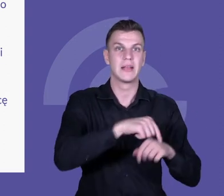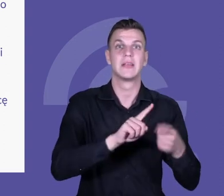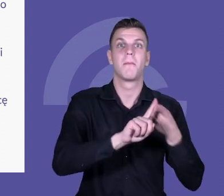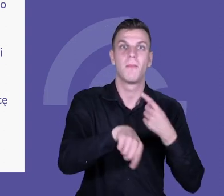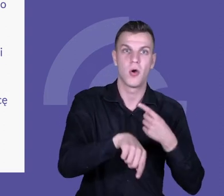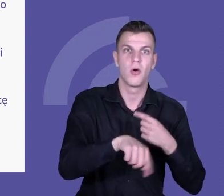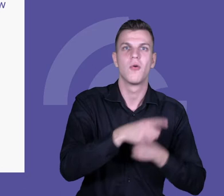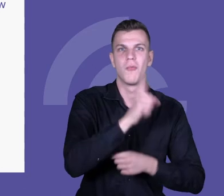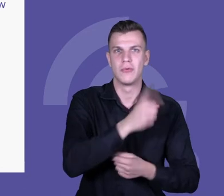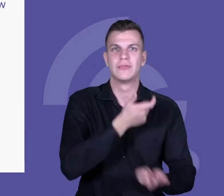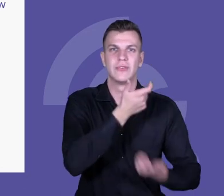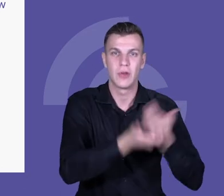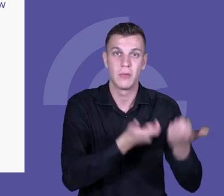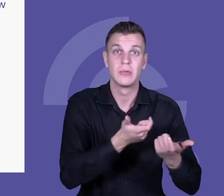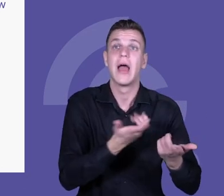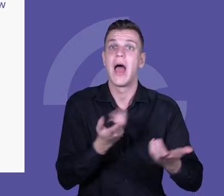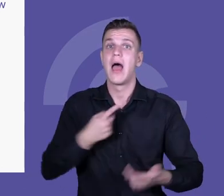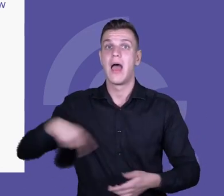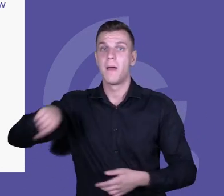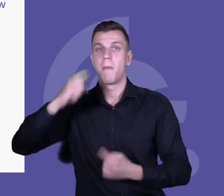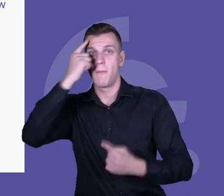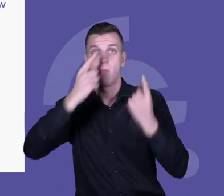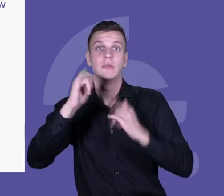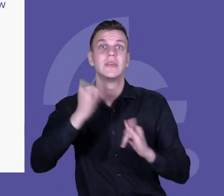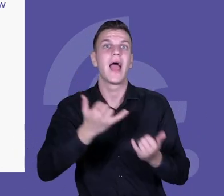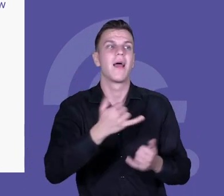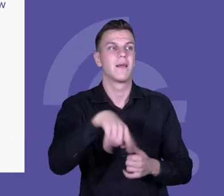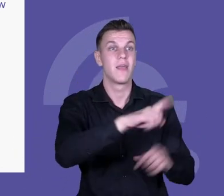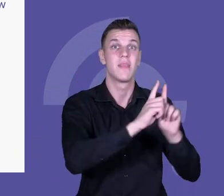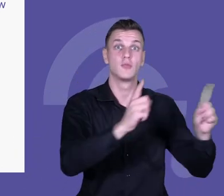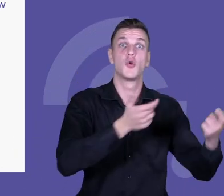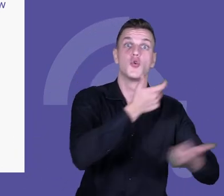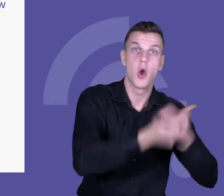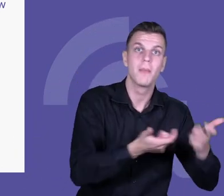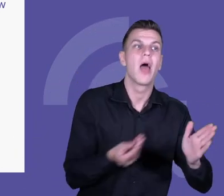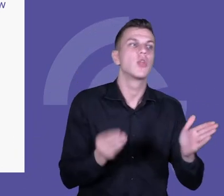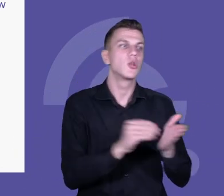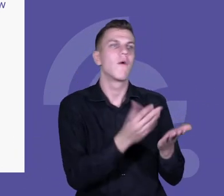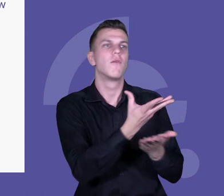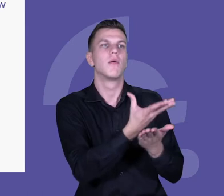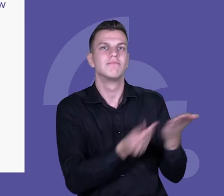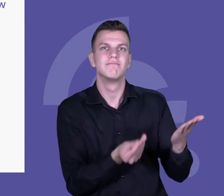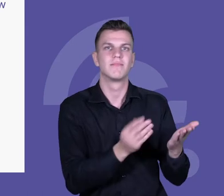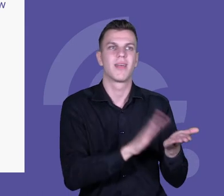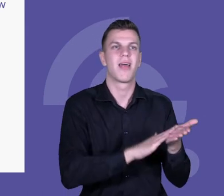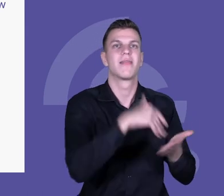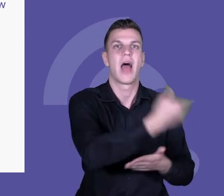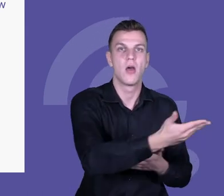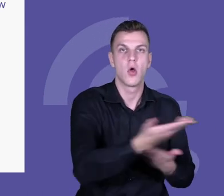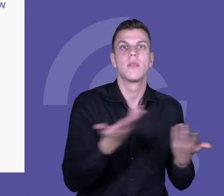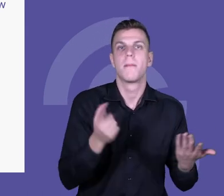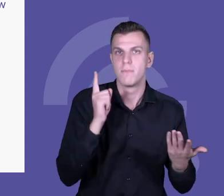warto szukać pomysłów na to, jak można nauczycieli za tę dodatkową pracę wynagradzać, tak jak oni są wynagradzani za działalność